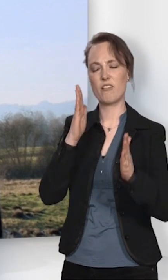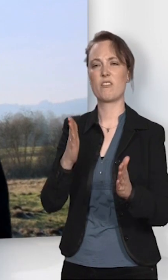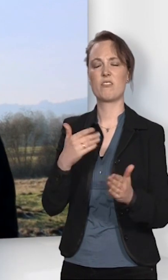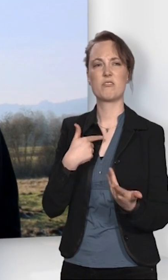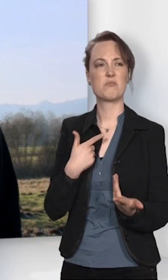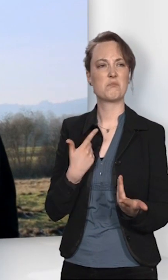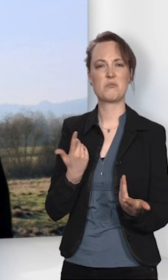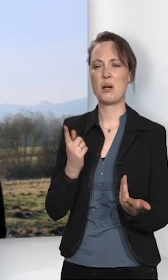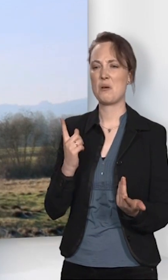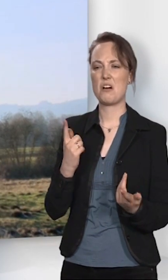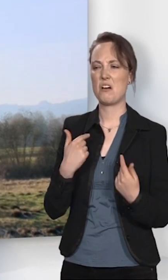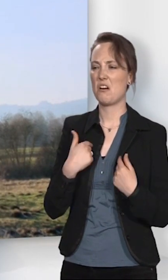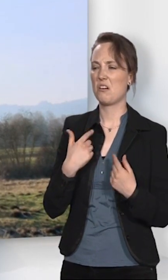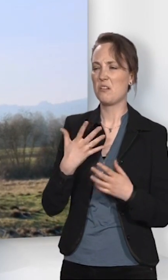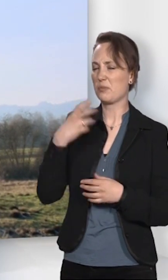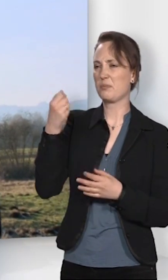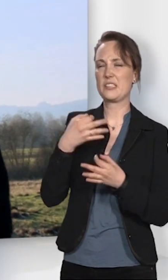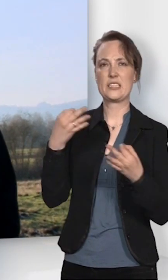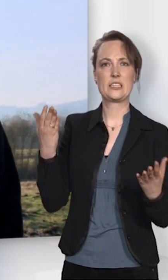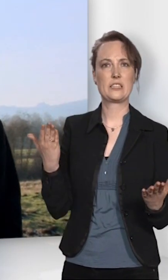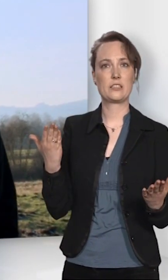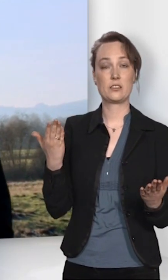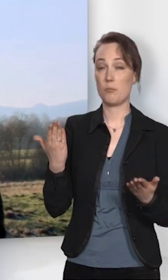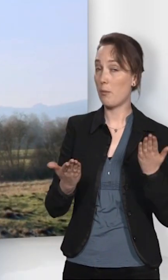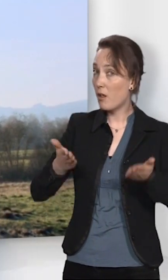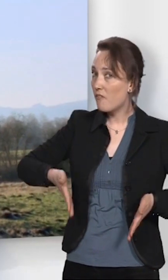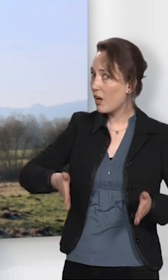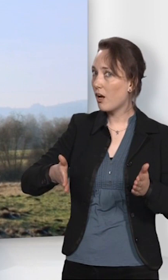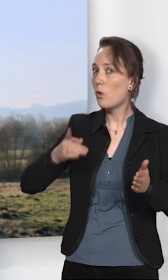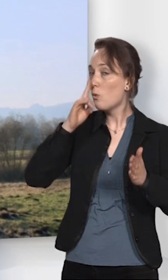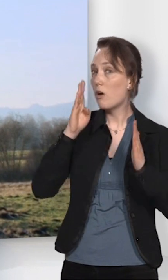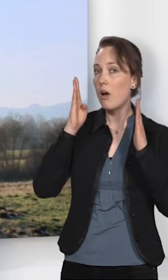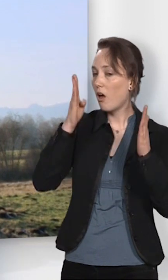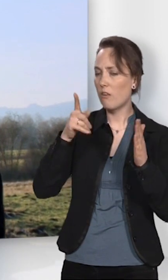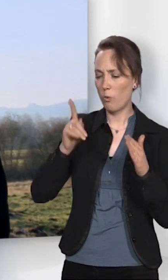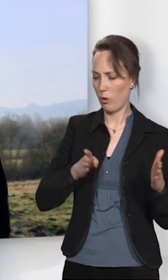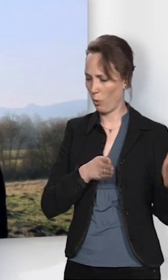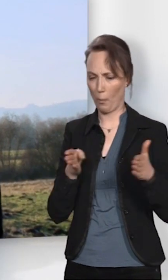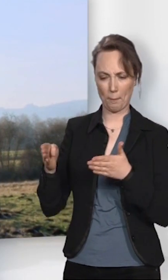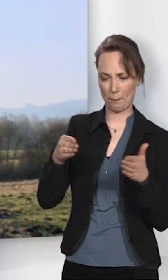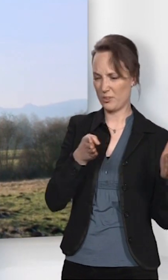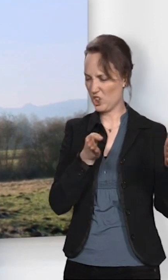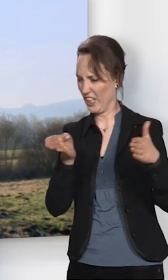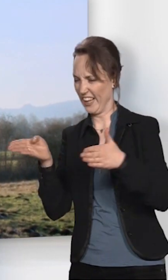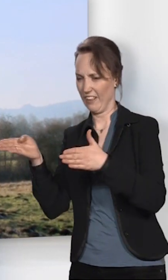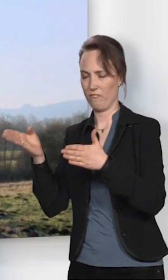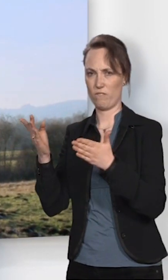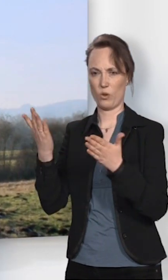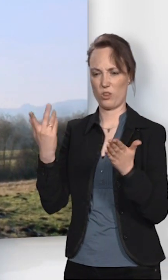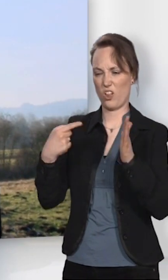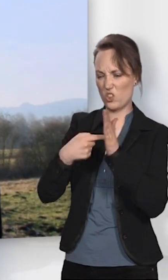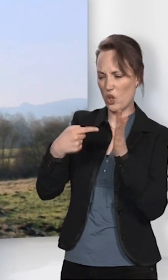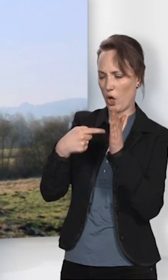Tja. Manchmal waren die Wege auch krumme Wege, schiefe Wege. Manche Wege waren dornige Wege, weil